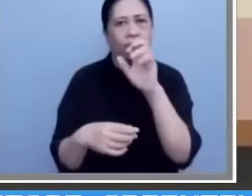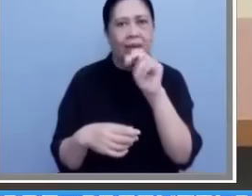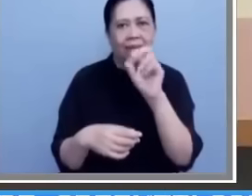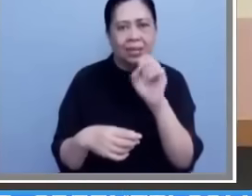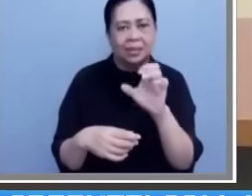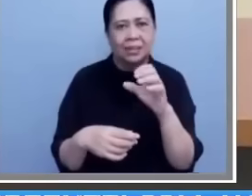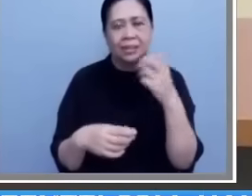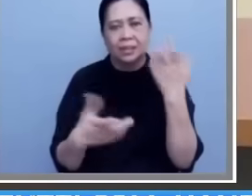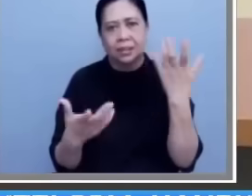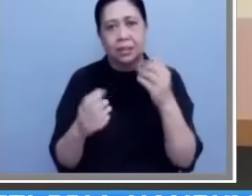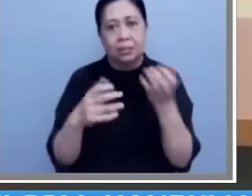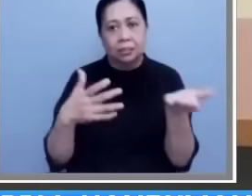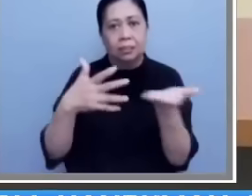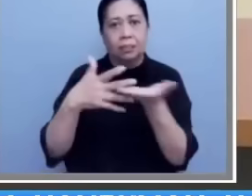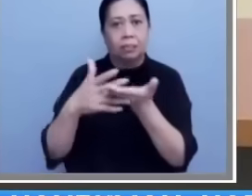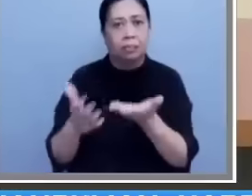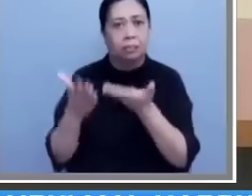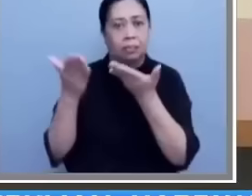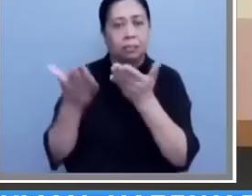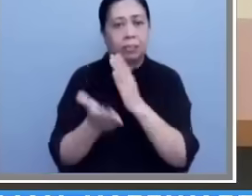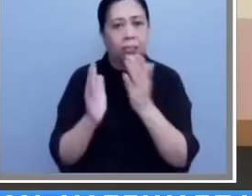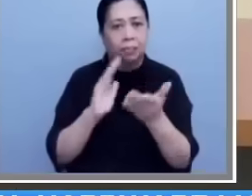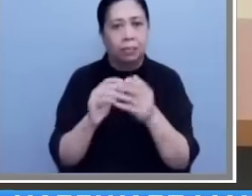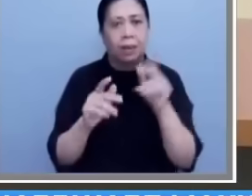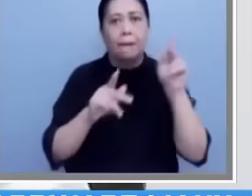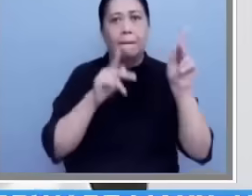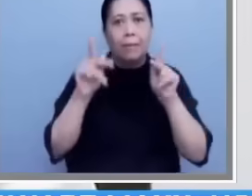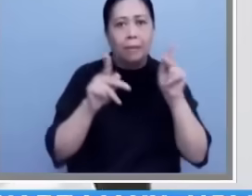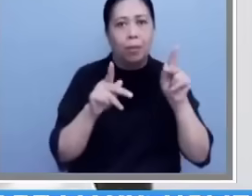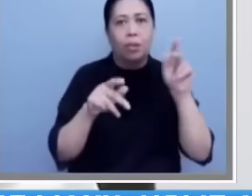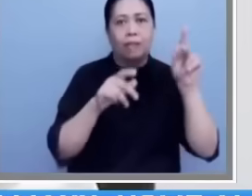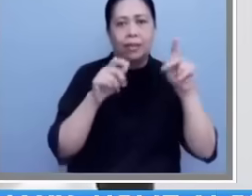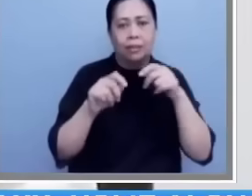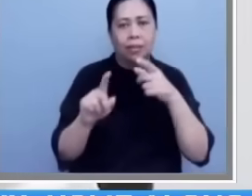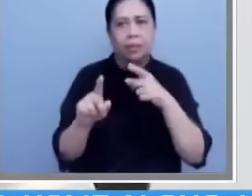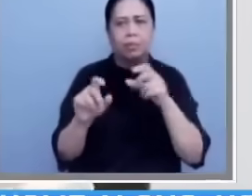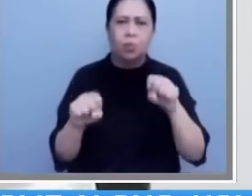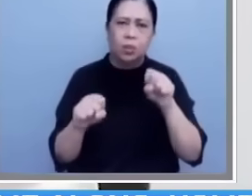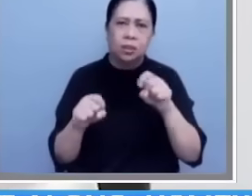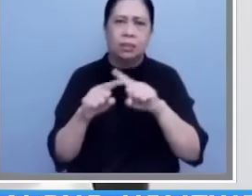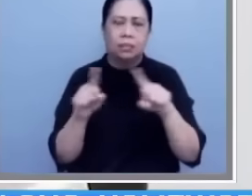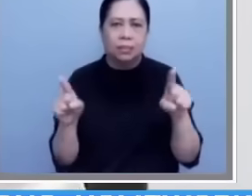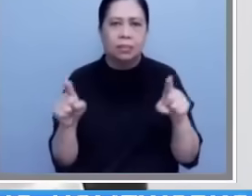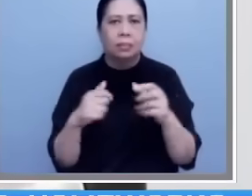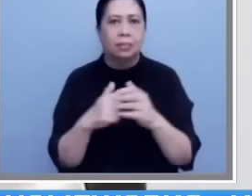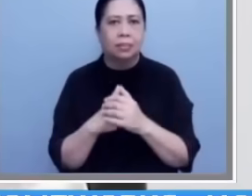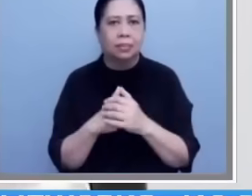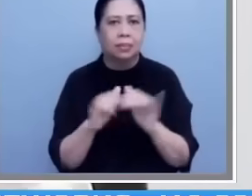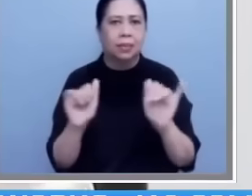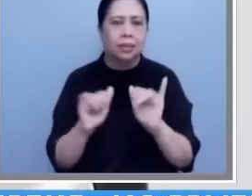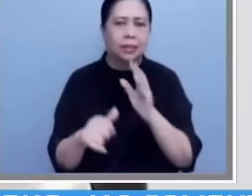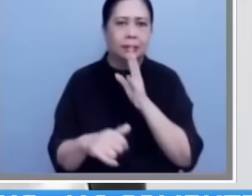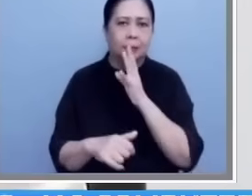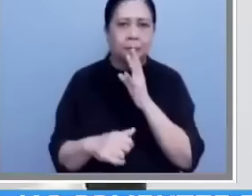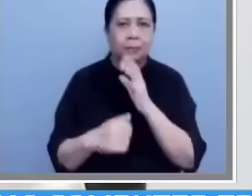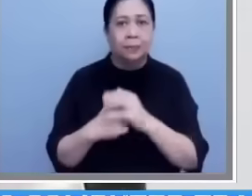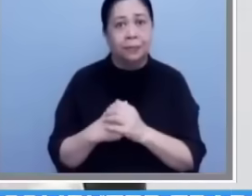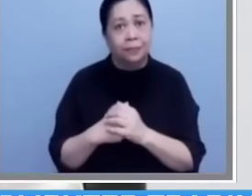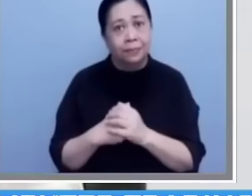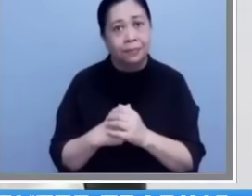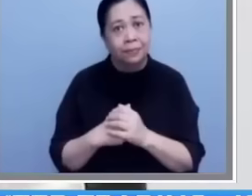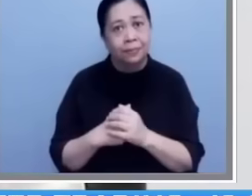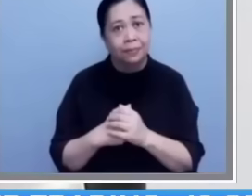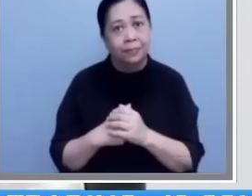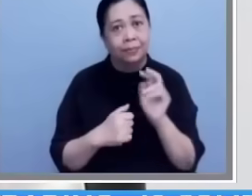po natin ito ay magiging People of the Philippines po ito, ay po pwede naman po. Subalit tulad ng sinabi ko po, sir, kailangan po na may